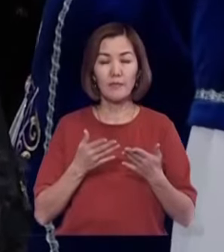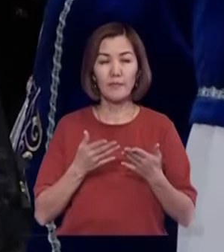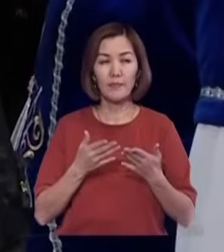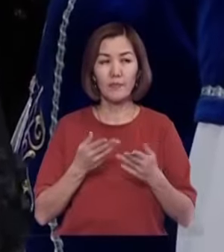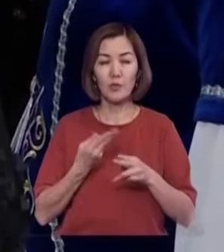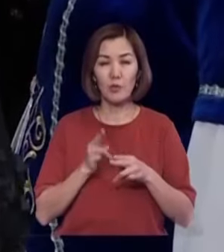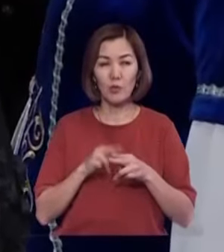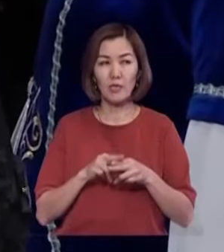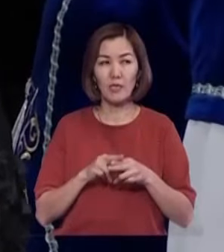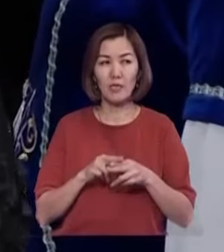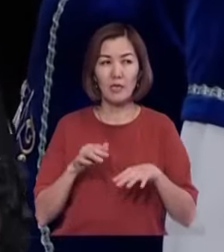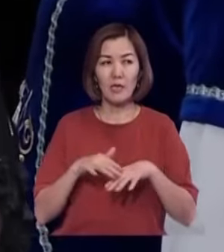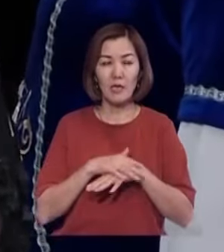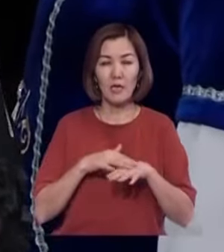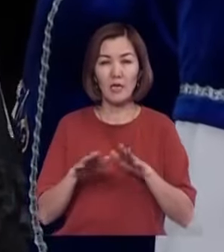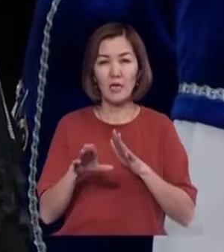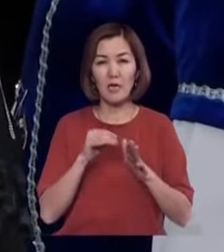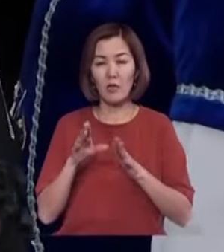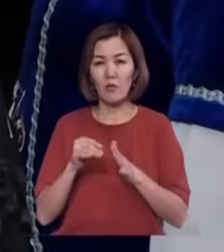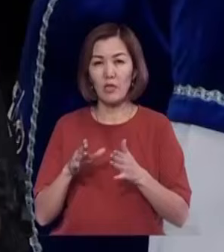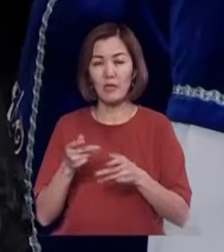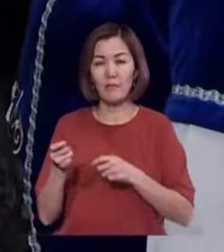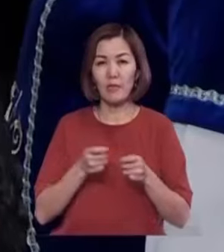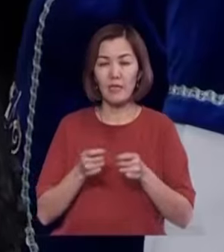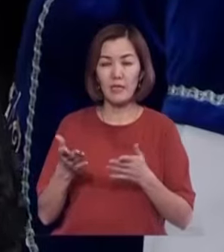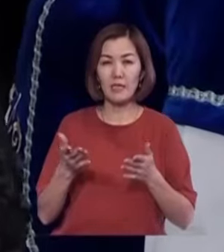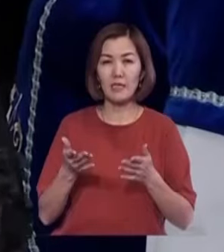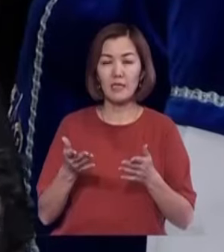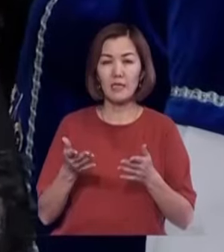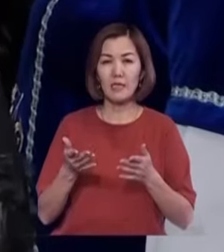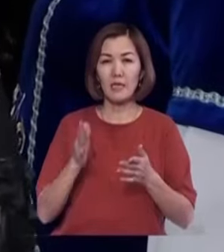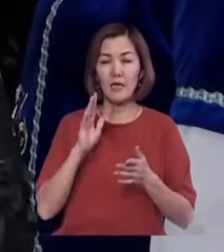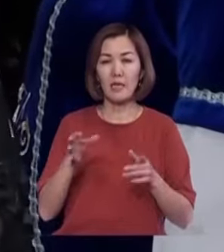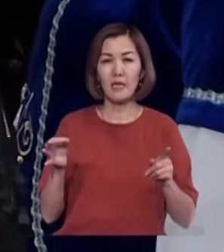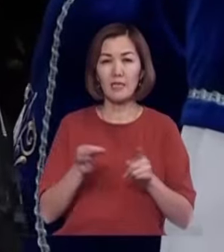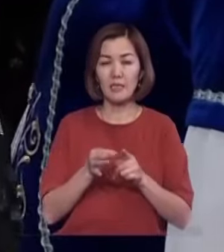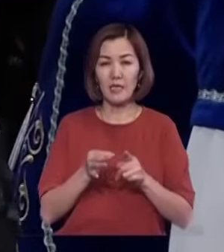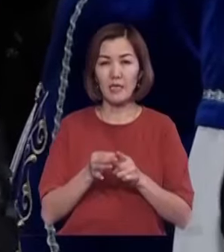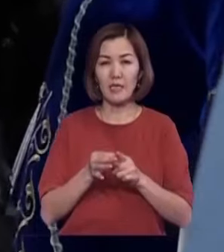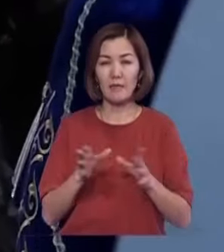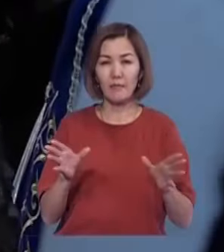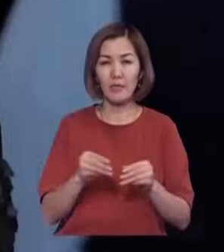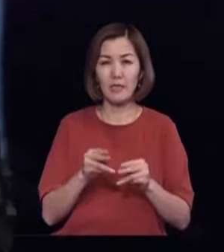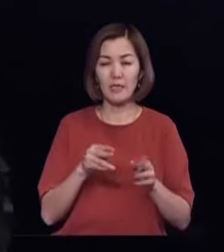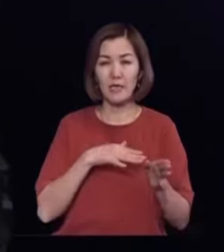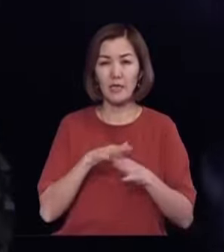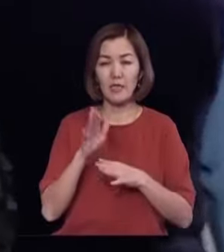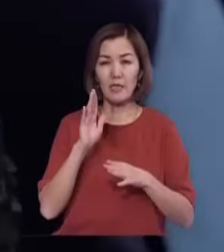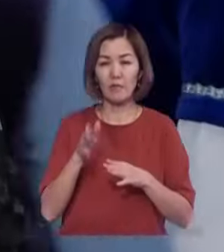мына халық қалаулылары, билік және алдыға қойған мақсаттар бірлесе атқарылатын